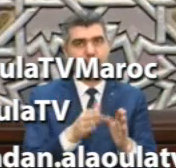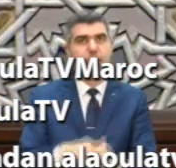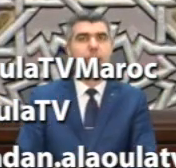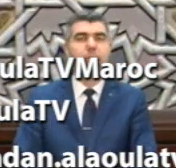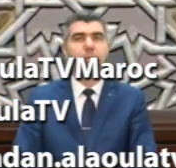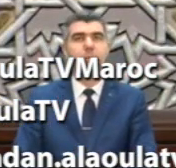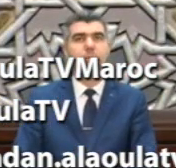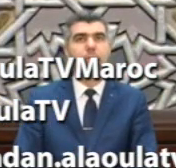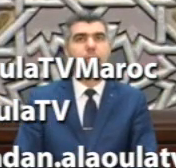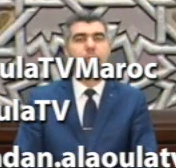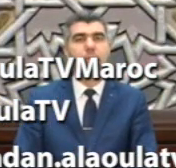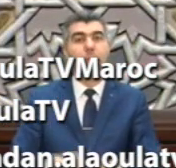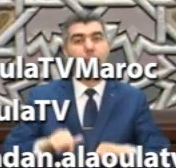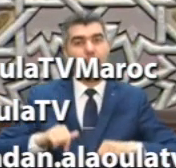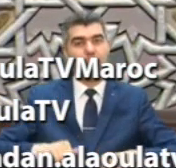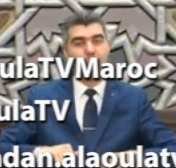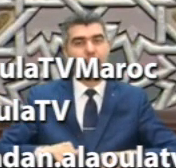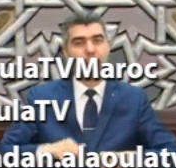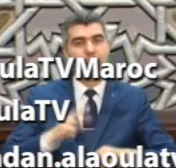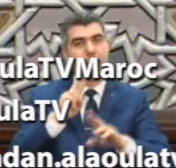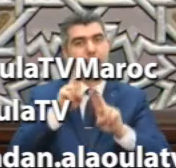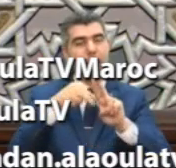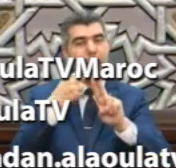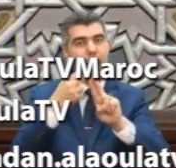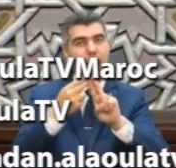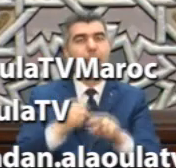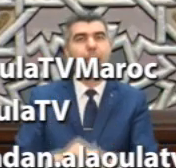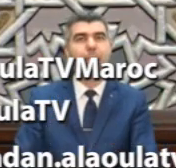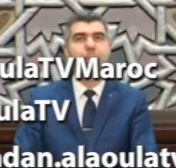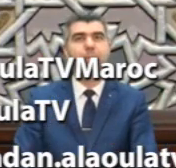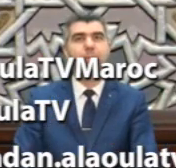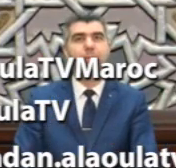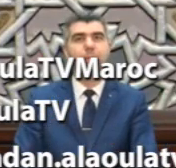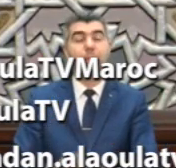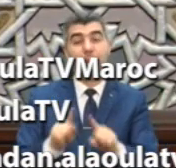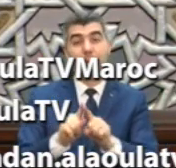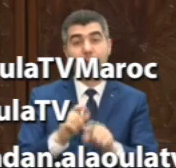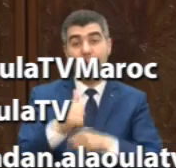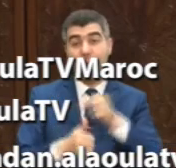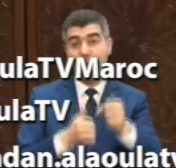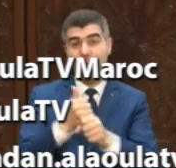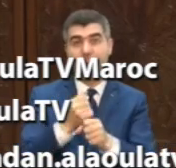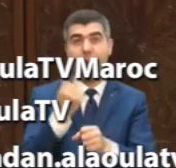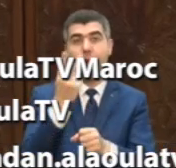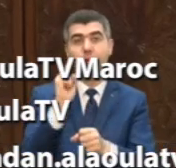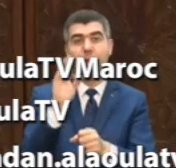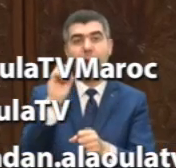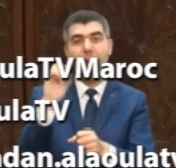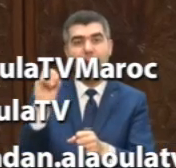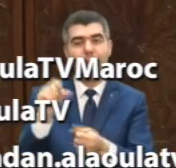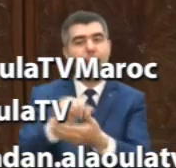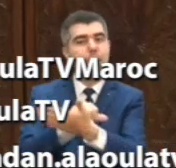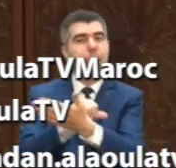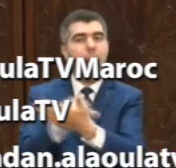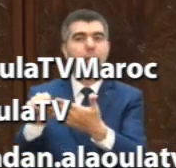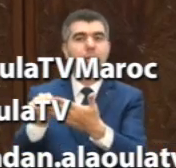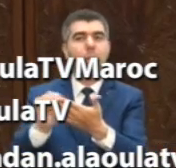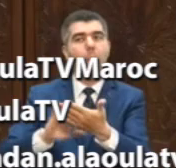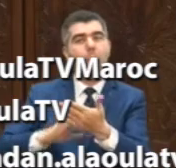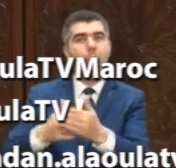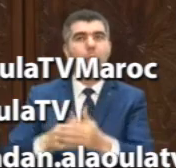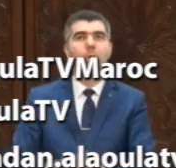سيد الوزير. شكرا السيدة النائبة المحترمة. غير بالنسبة لهذه السنة لهذوك 20,000 راه كل شيء مخلص.